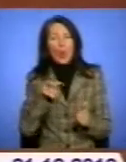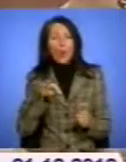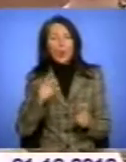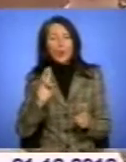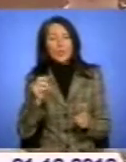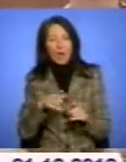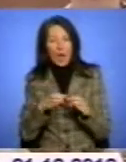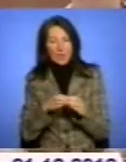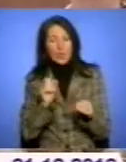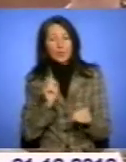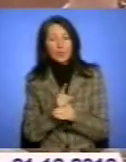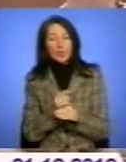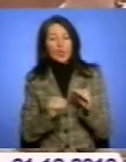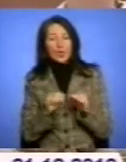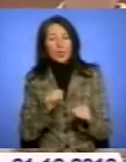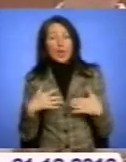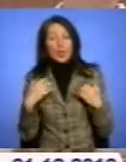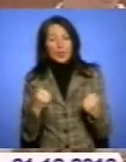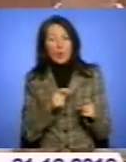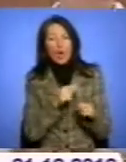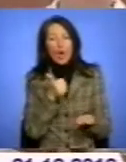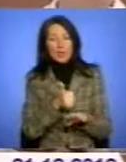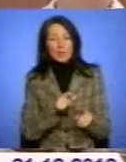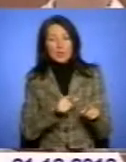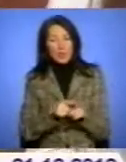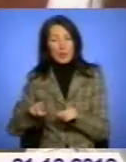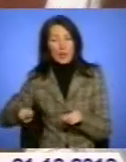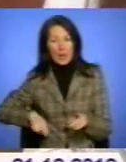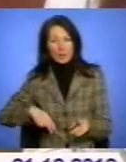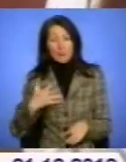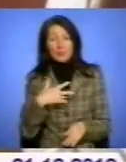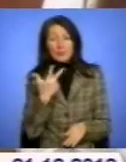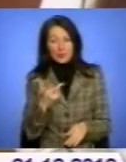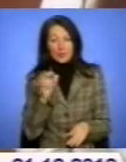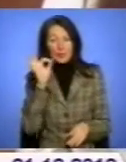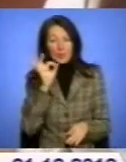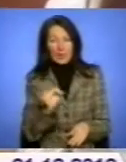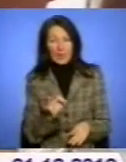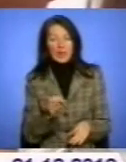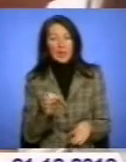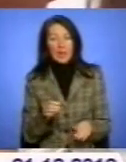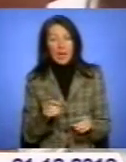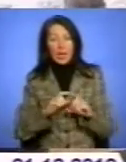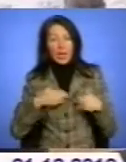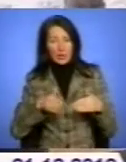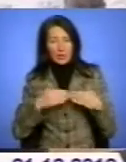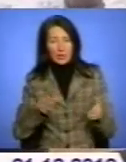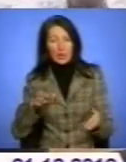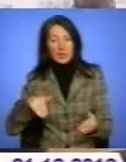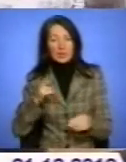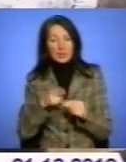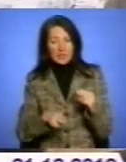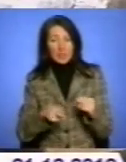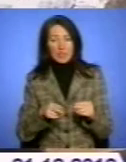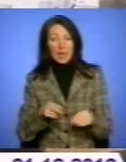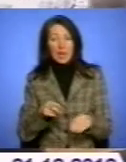здоров'я. Та головне, за словами ректора університету Віталія Москаленка, 53% випускників після закінчення вишу їдуть на село, туди, де кваліфікований